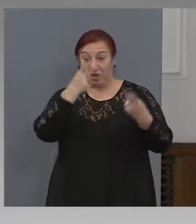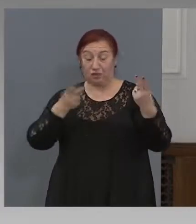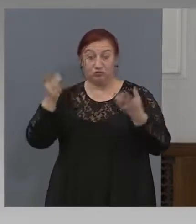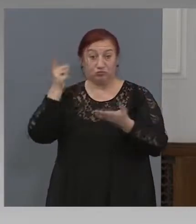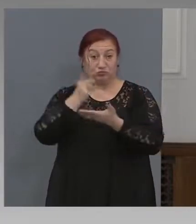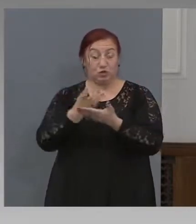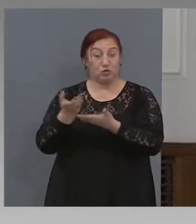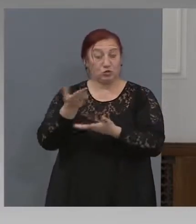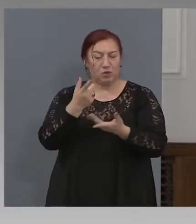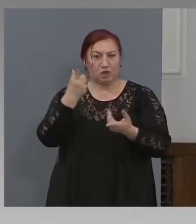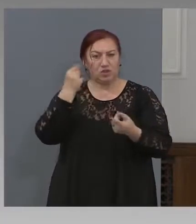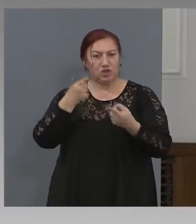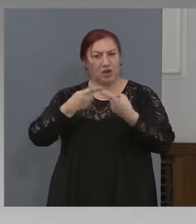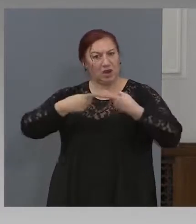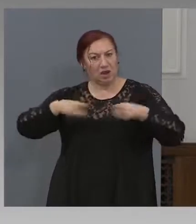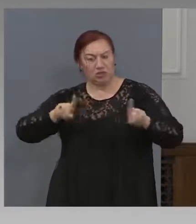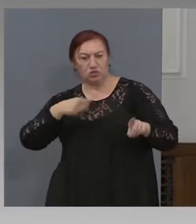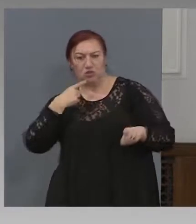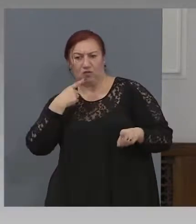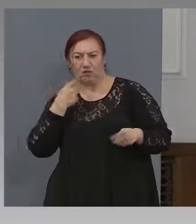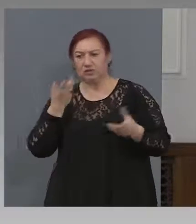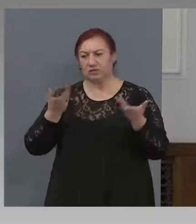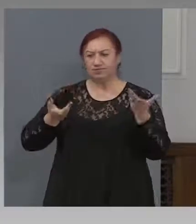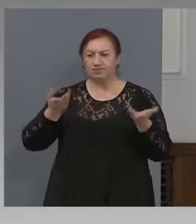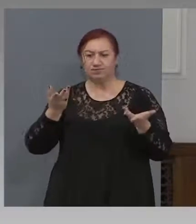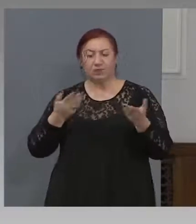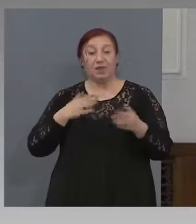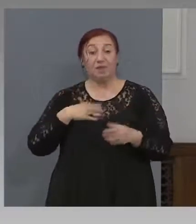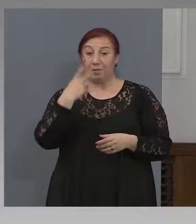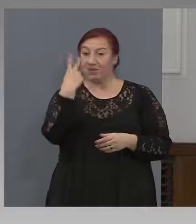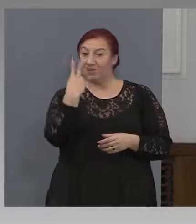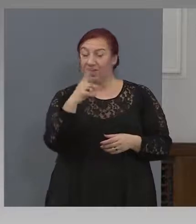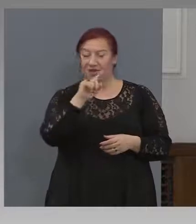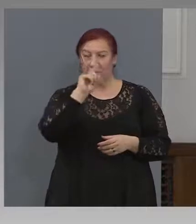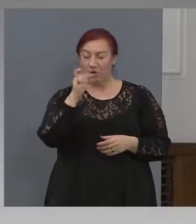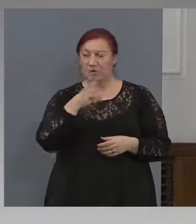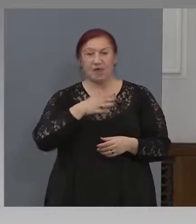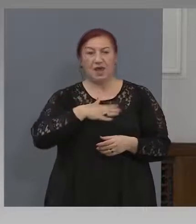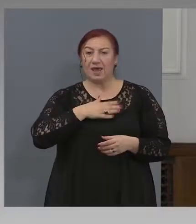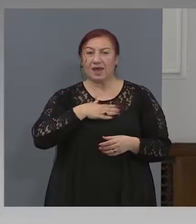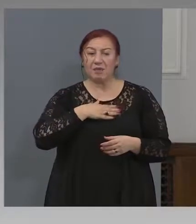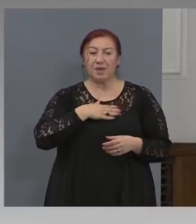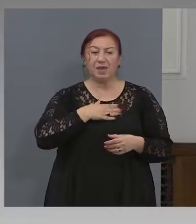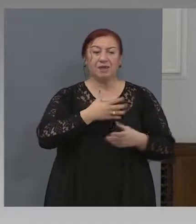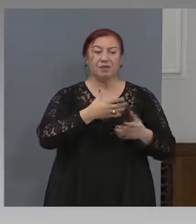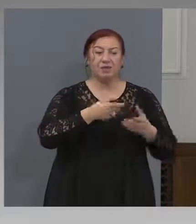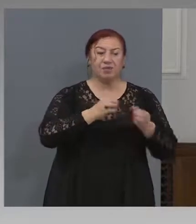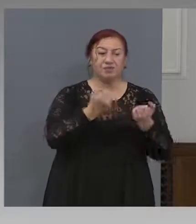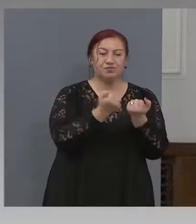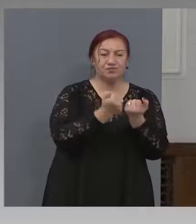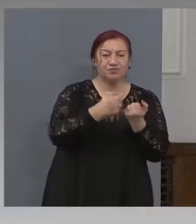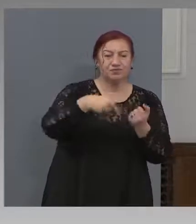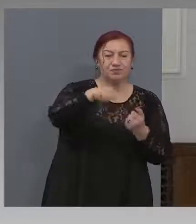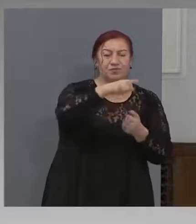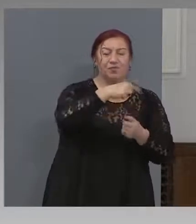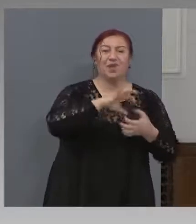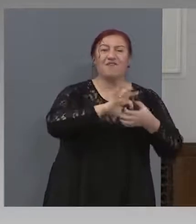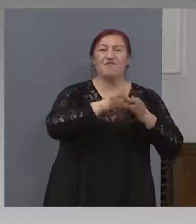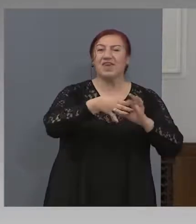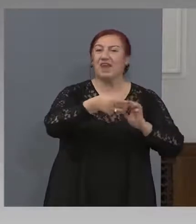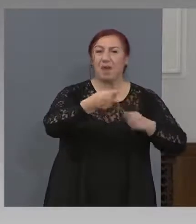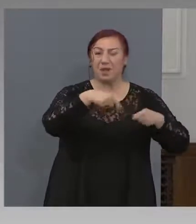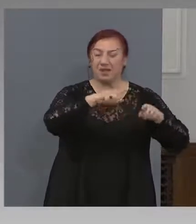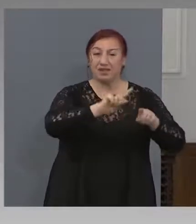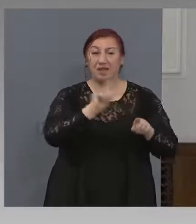беше доста по-различен. Имам въпрос, два въпроса. Първият е, има ли верига, която всъщност не се включи в това споразумение?